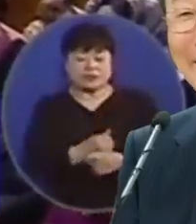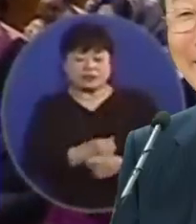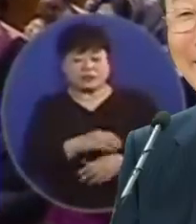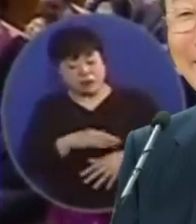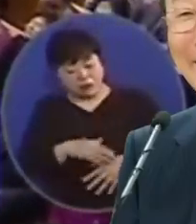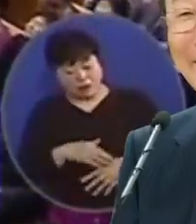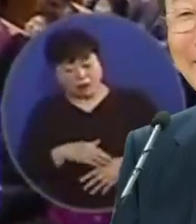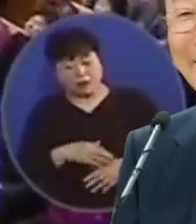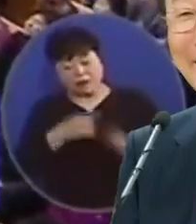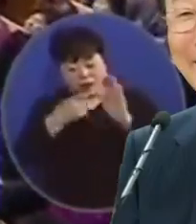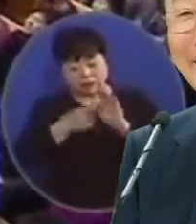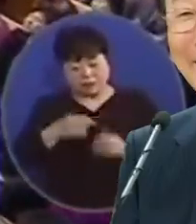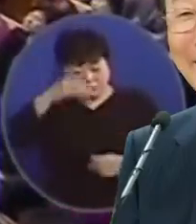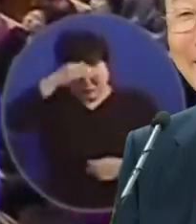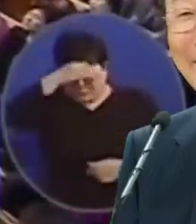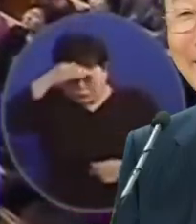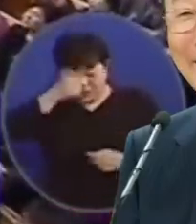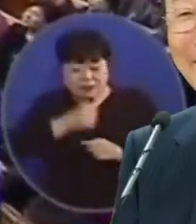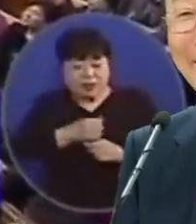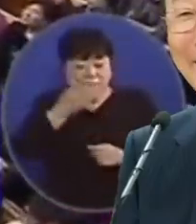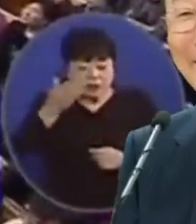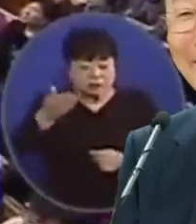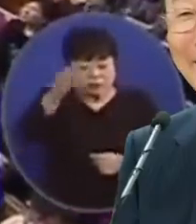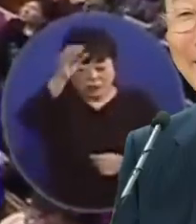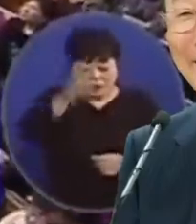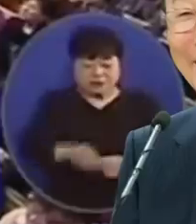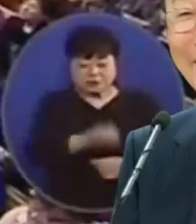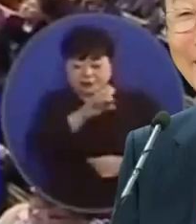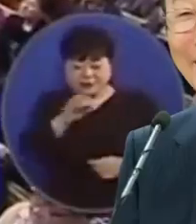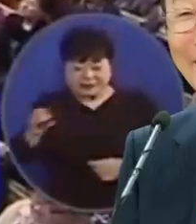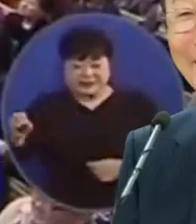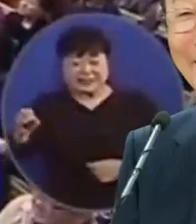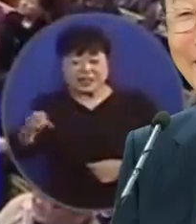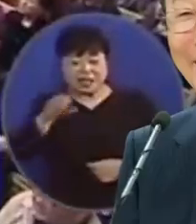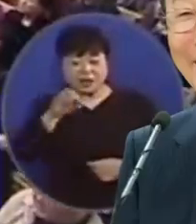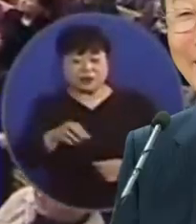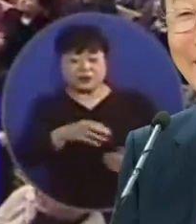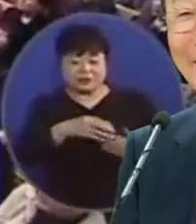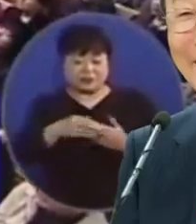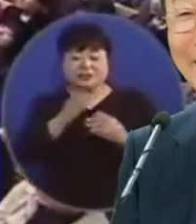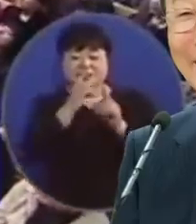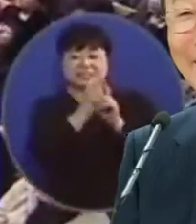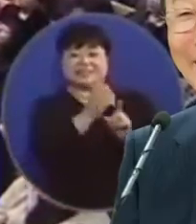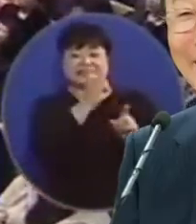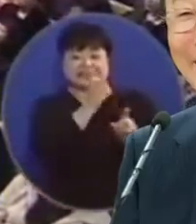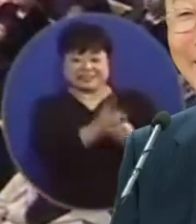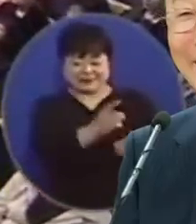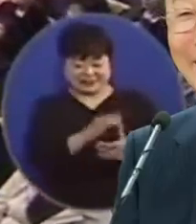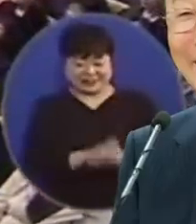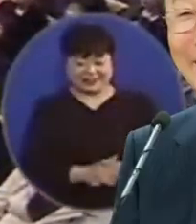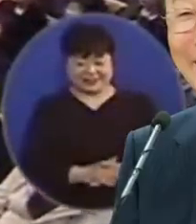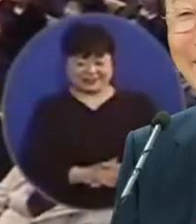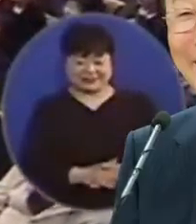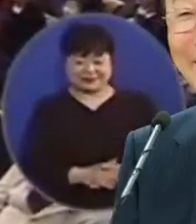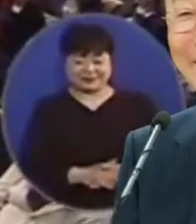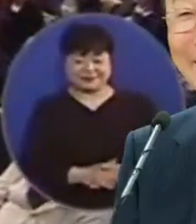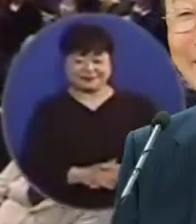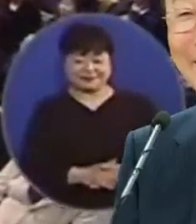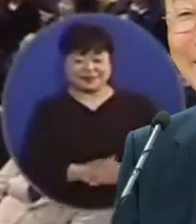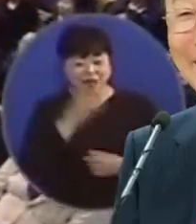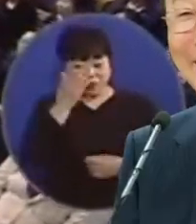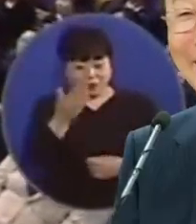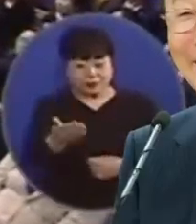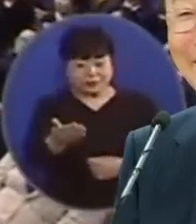무력화하여 드러내어 구경거리로 삼으시고 십자가로 그들을 이기셨느니라. 와, 대단하십니다.